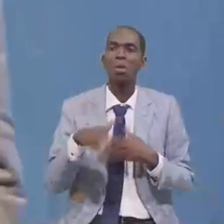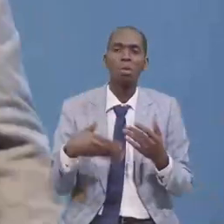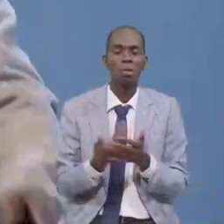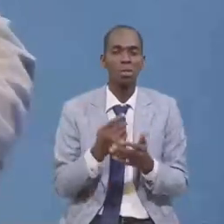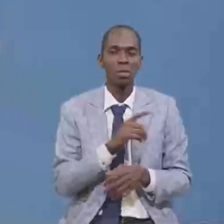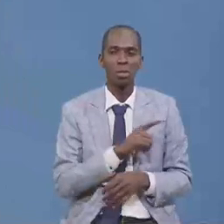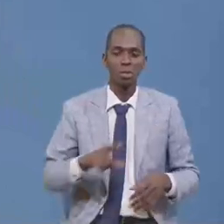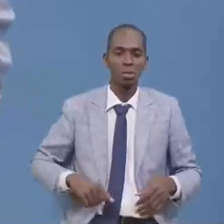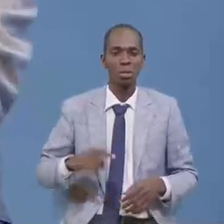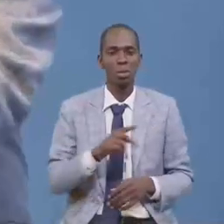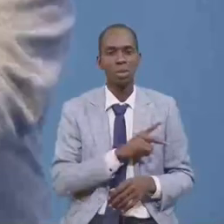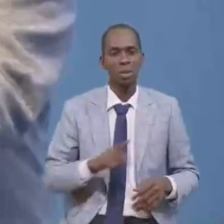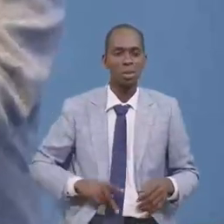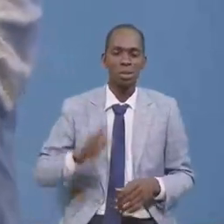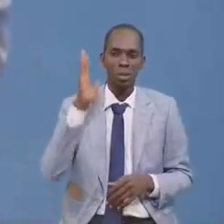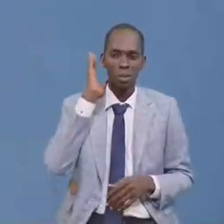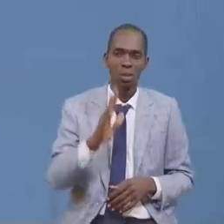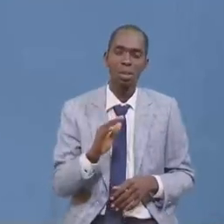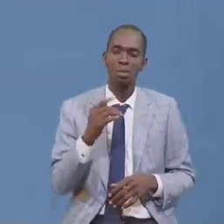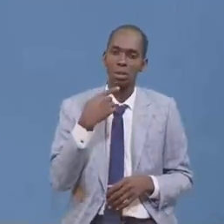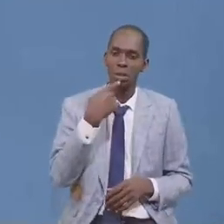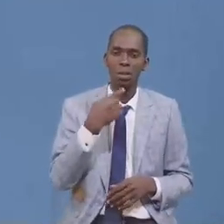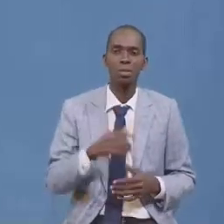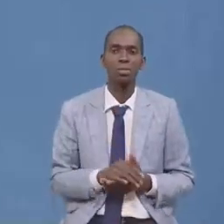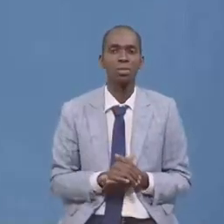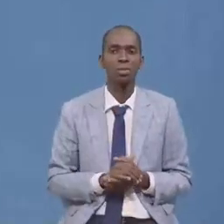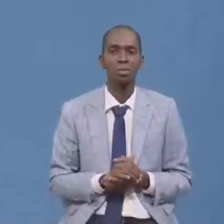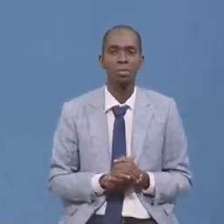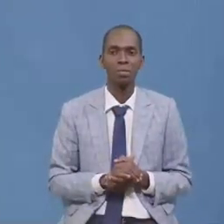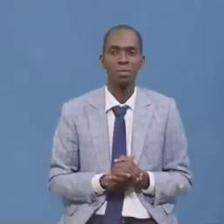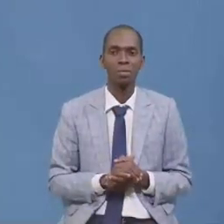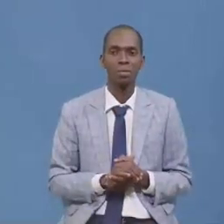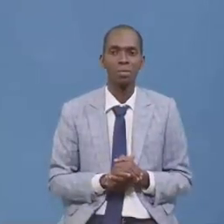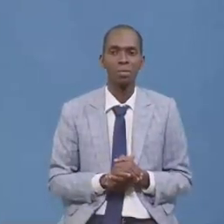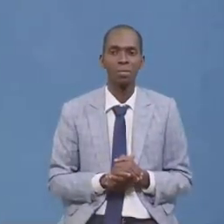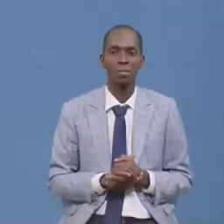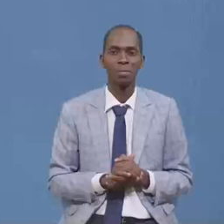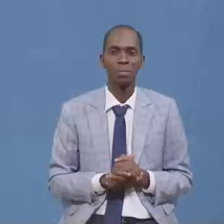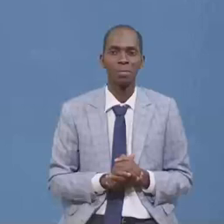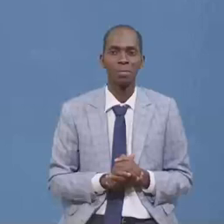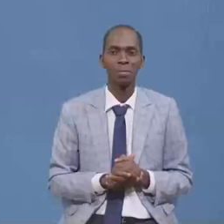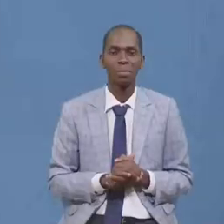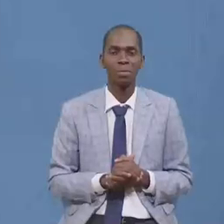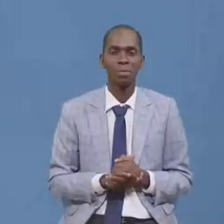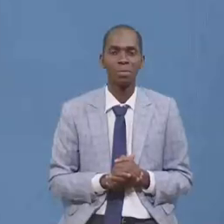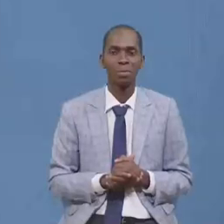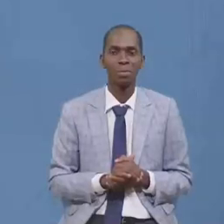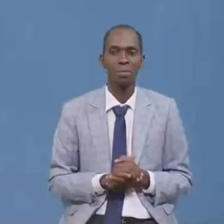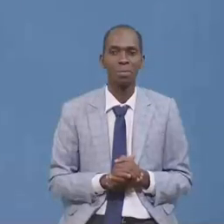Et ils ont dit, Seigneur, mon roi, je suis prêt, le roi est prêt à faire tout ce que voudra mon maître.